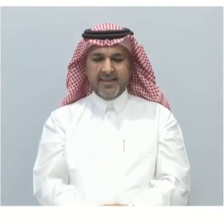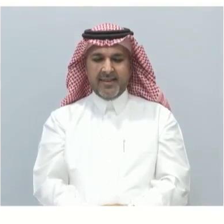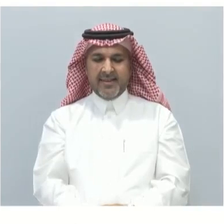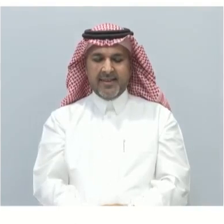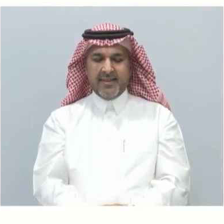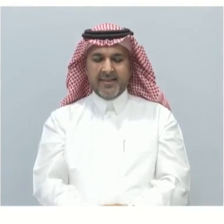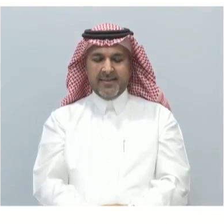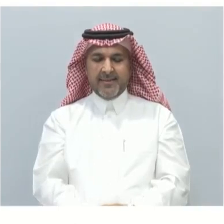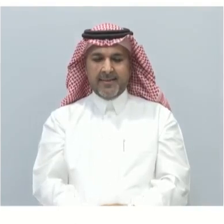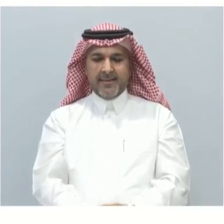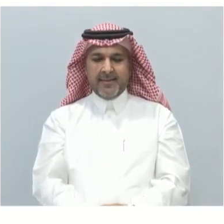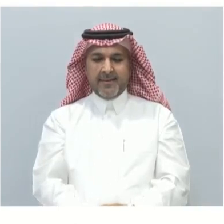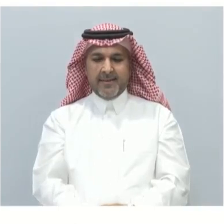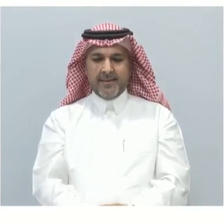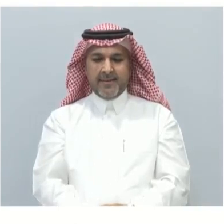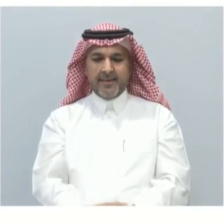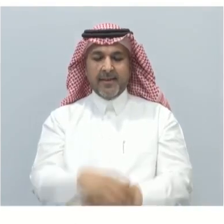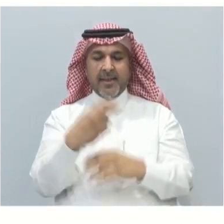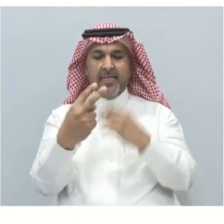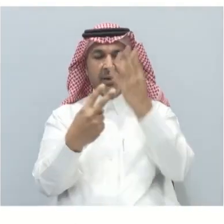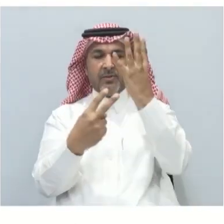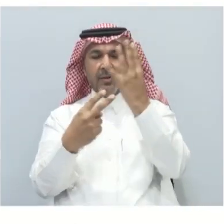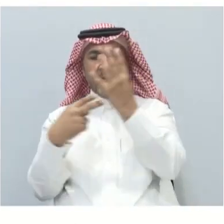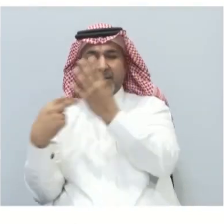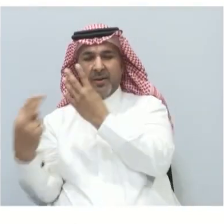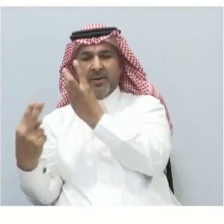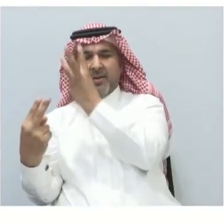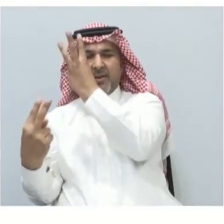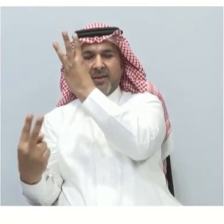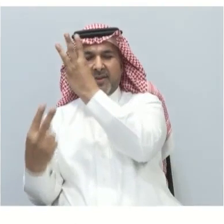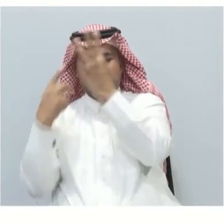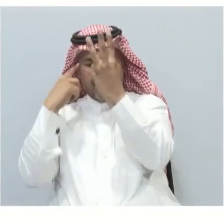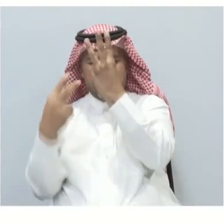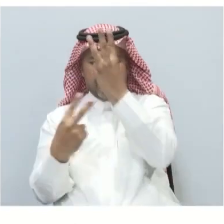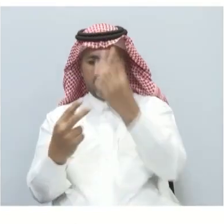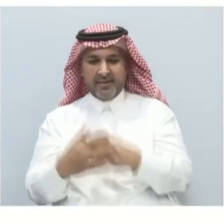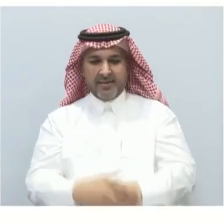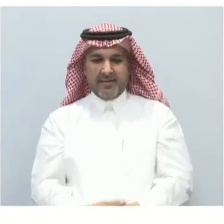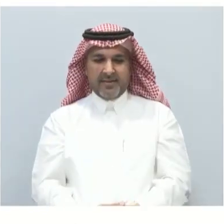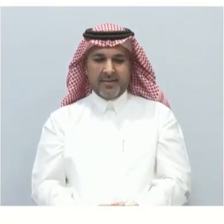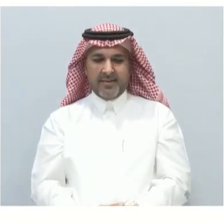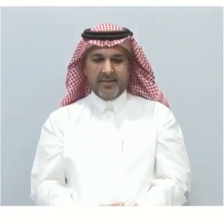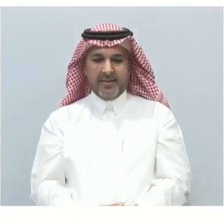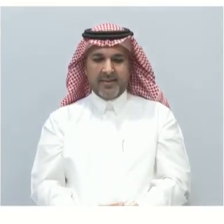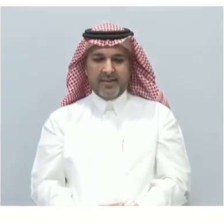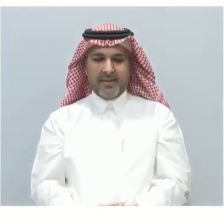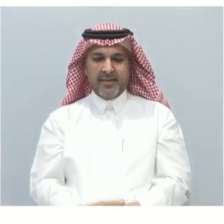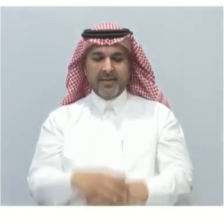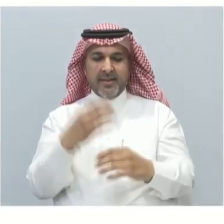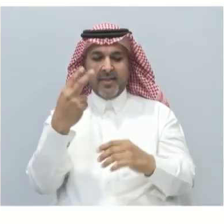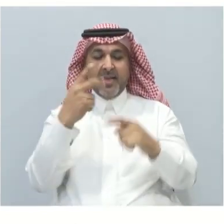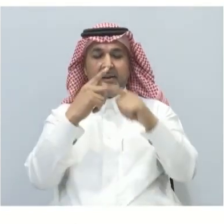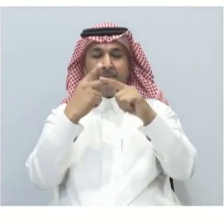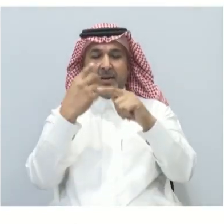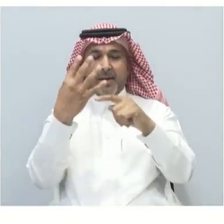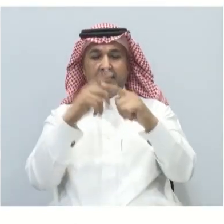العدد 2 فانا هذه بعتبرها 2 اس 4 وهذه بعتبرها 2 اسث فبالتالي بقالك 4 في 2 اكس